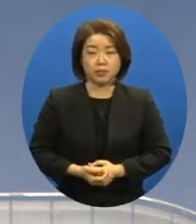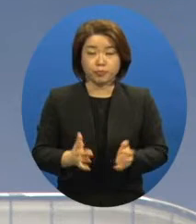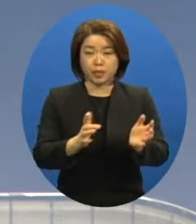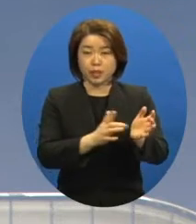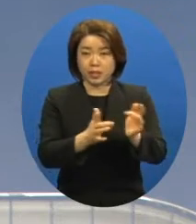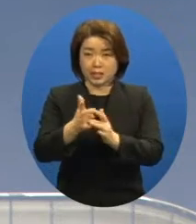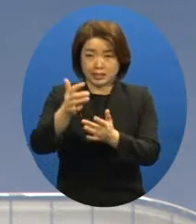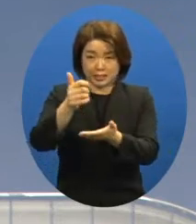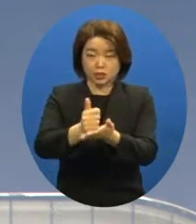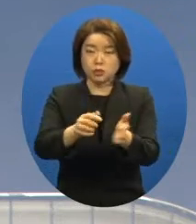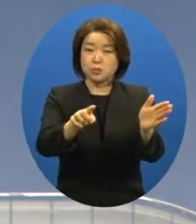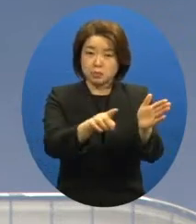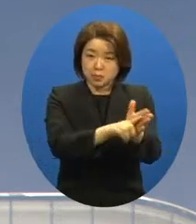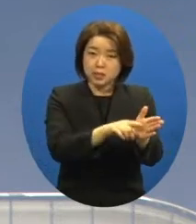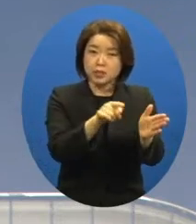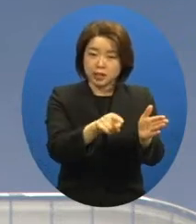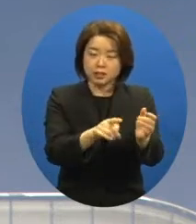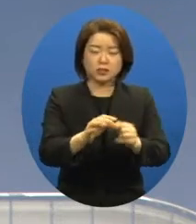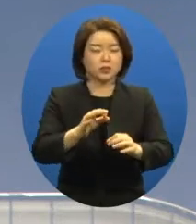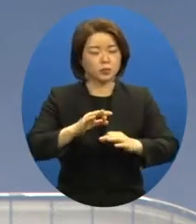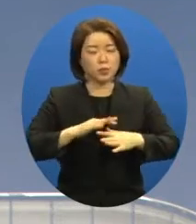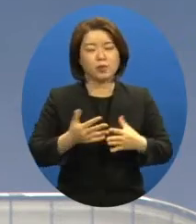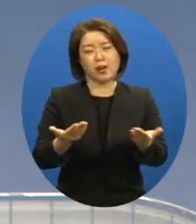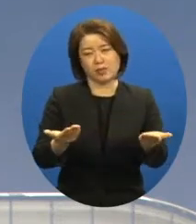예수님을 믿는다는 것은 정말 놀라운 일입니다.